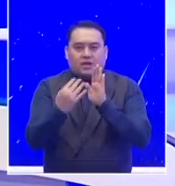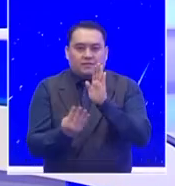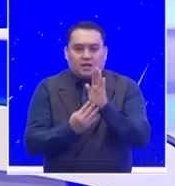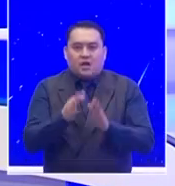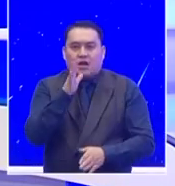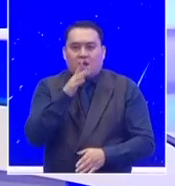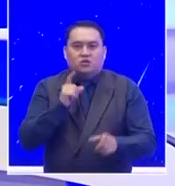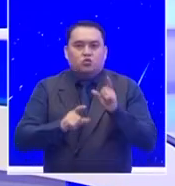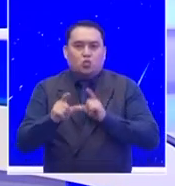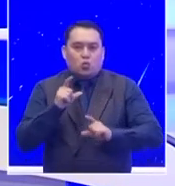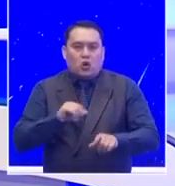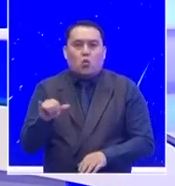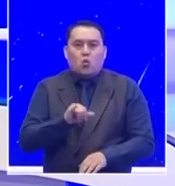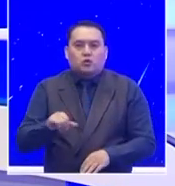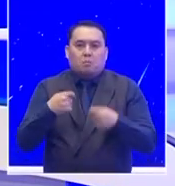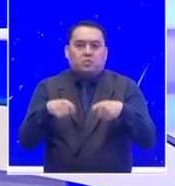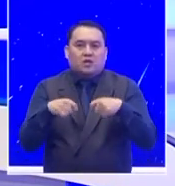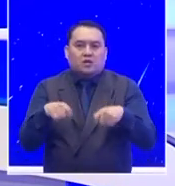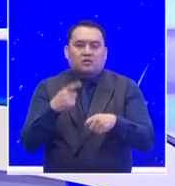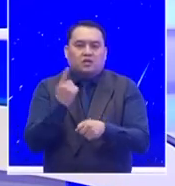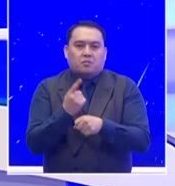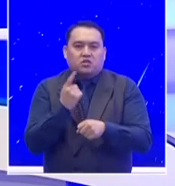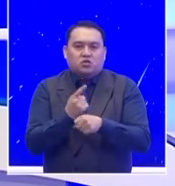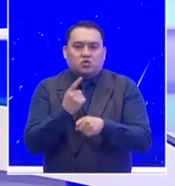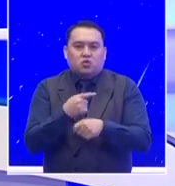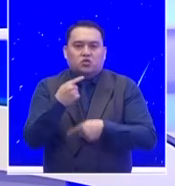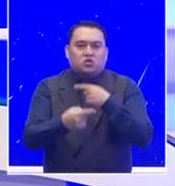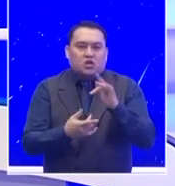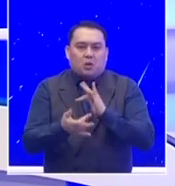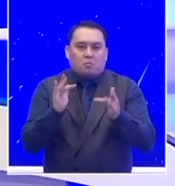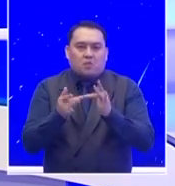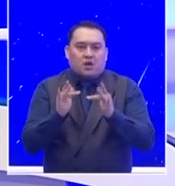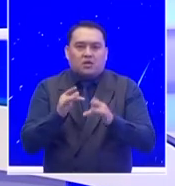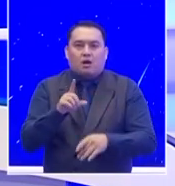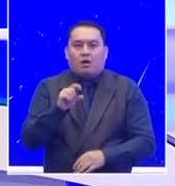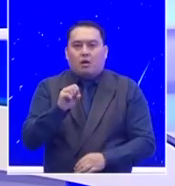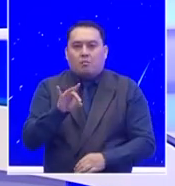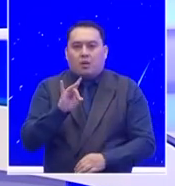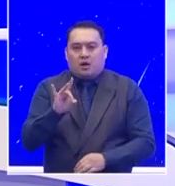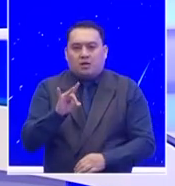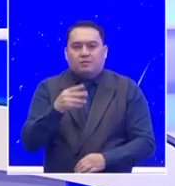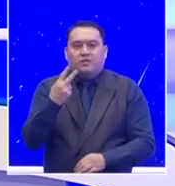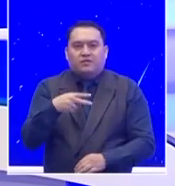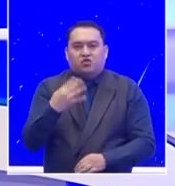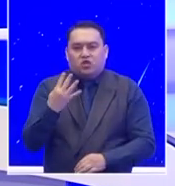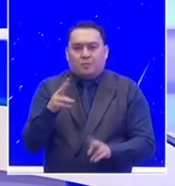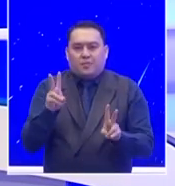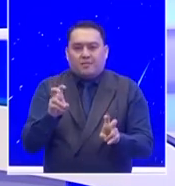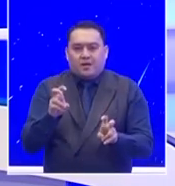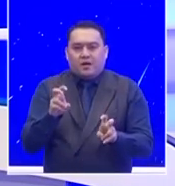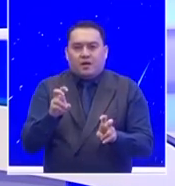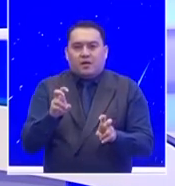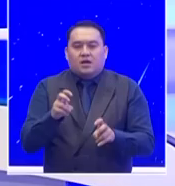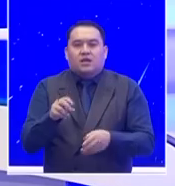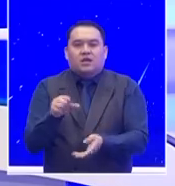Девятнадцатилетний студент из Уральска продавал запрещенные препараты через интернет-магазин, сообщает Хабар-24.